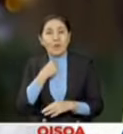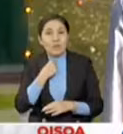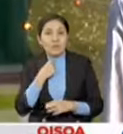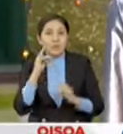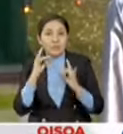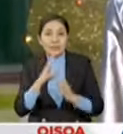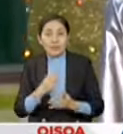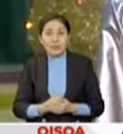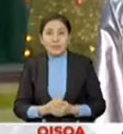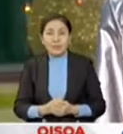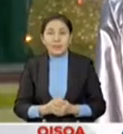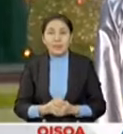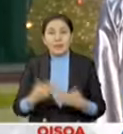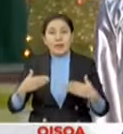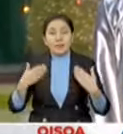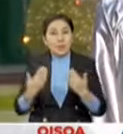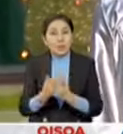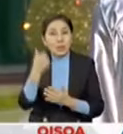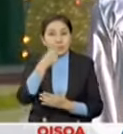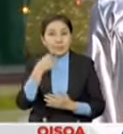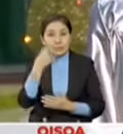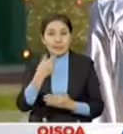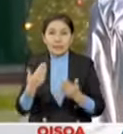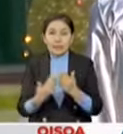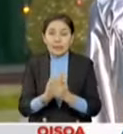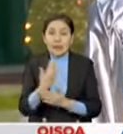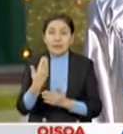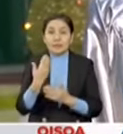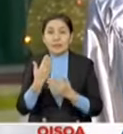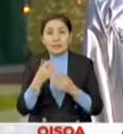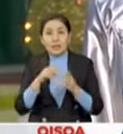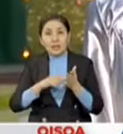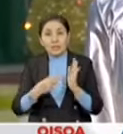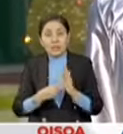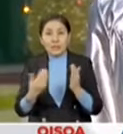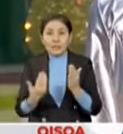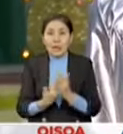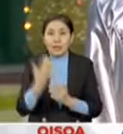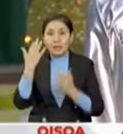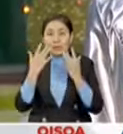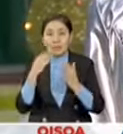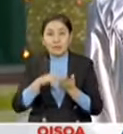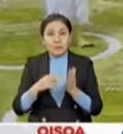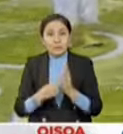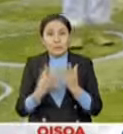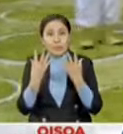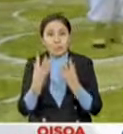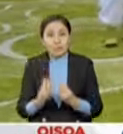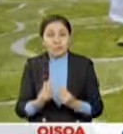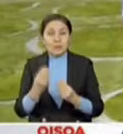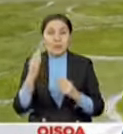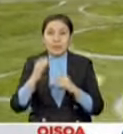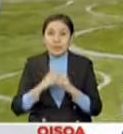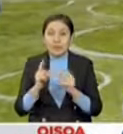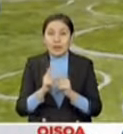yangradi. Assalom, yangi yil, yangi yechalar, yangi oy yechalik kunduz kechalar,